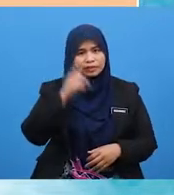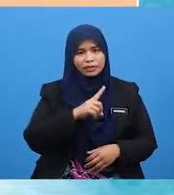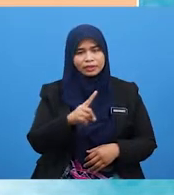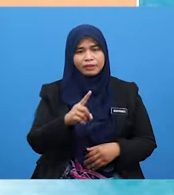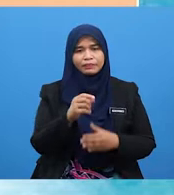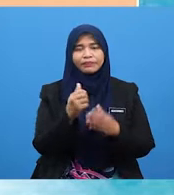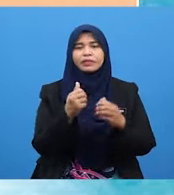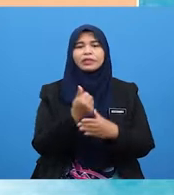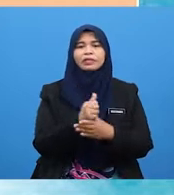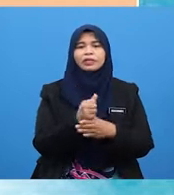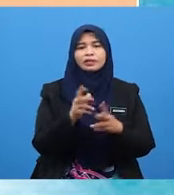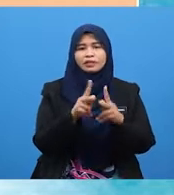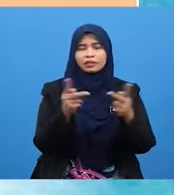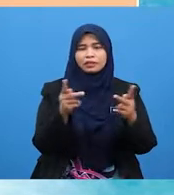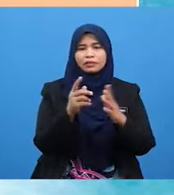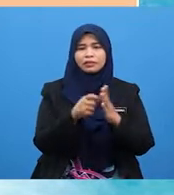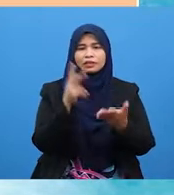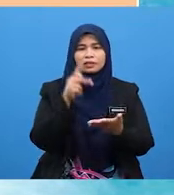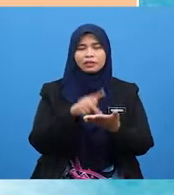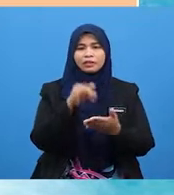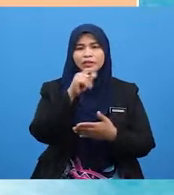Antara kitabnya yang terkenal ialah